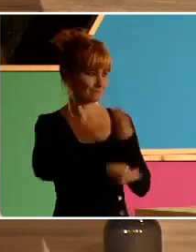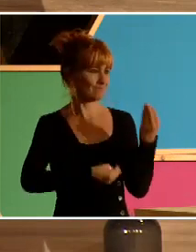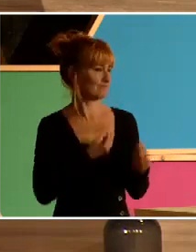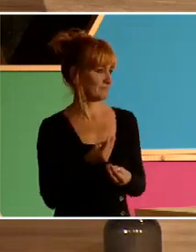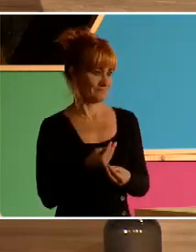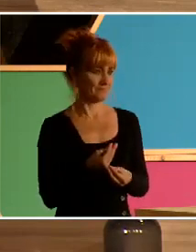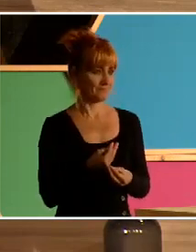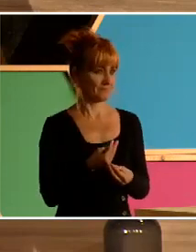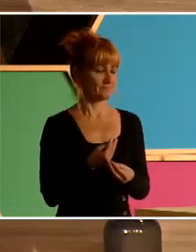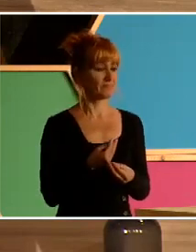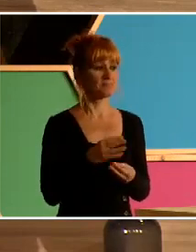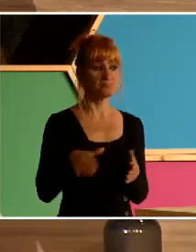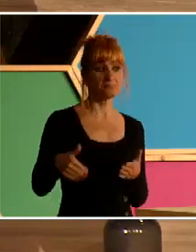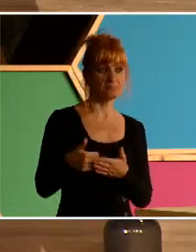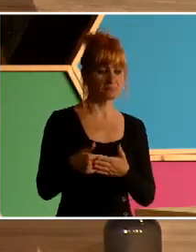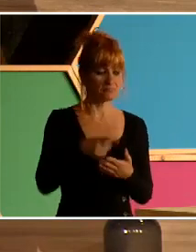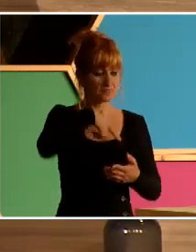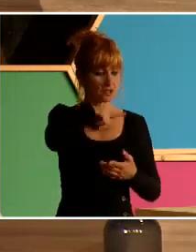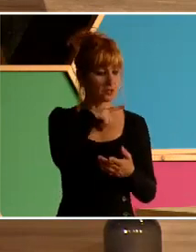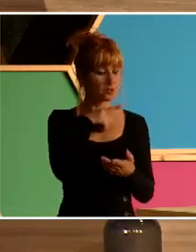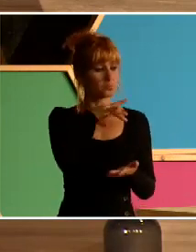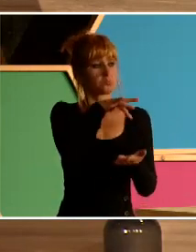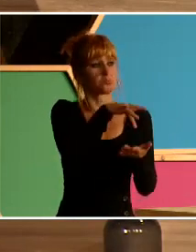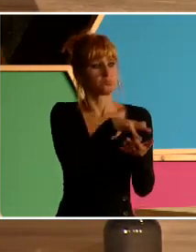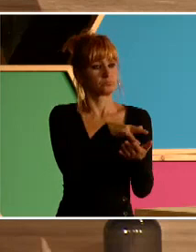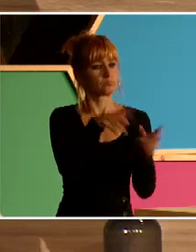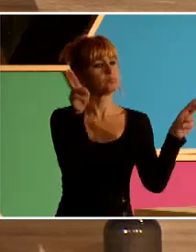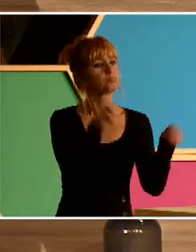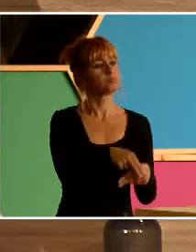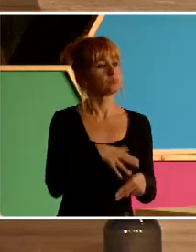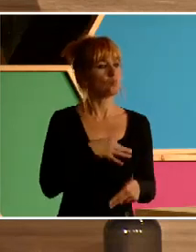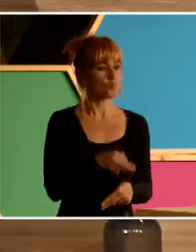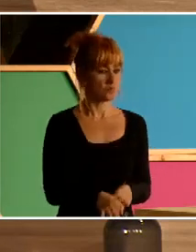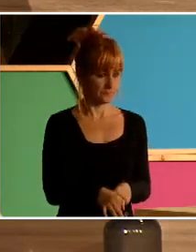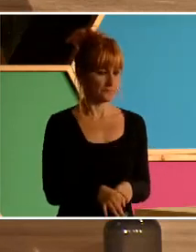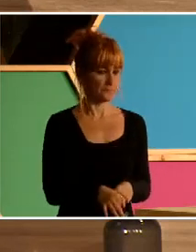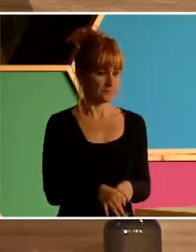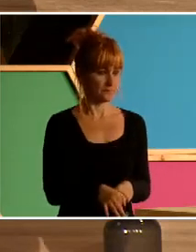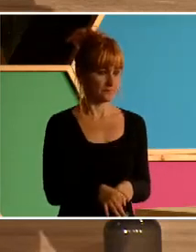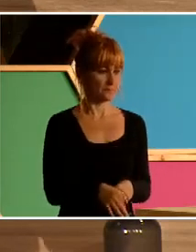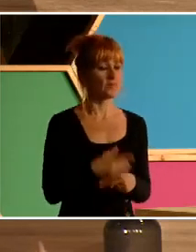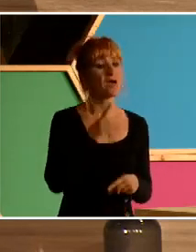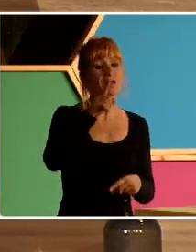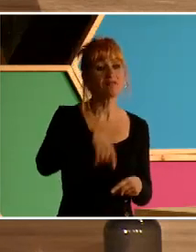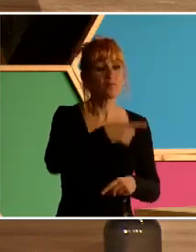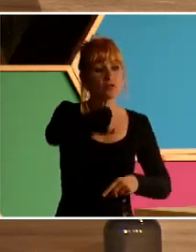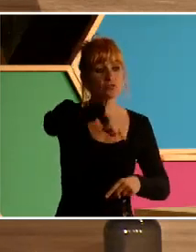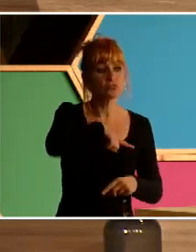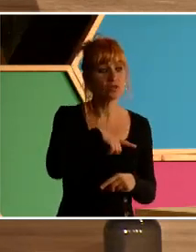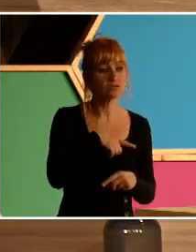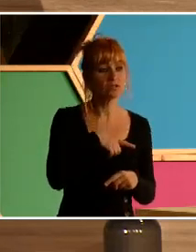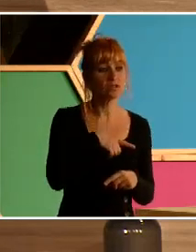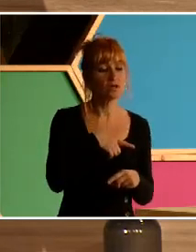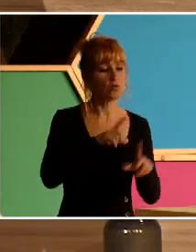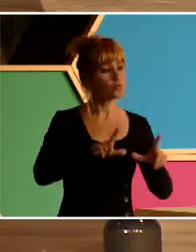que entréssim nosaltres i la tanquéssim. I ha fet falta que entréssim nosaltres i en el final de mandat tanquéssim un